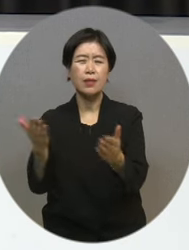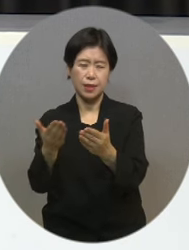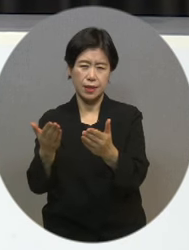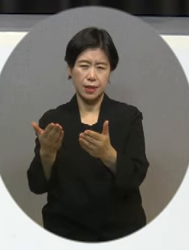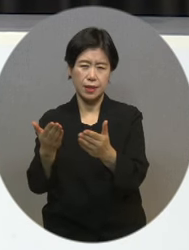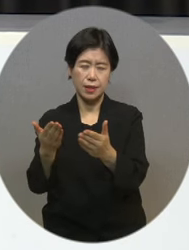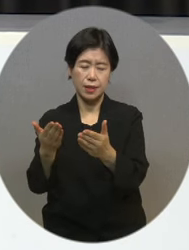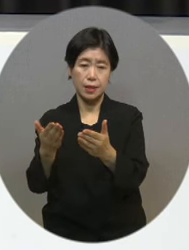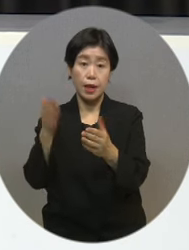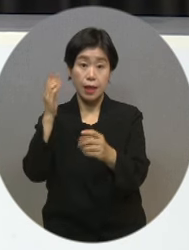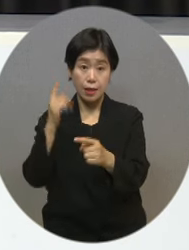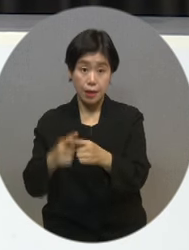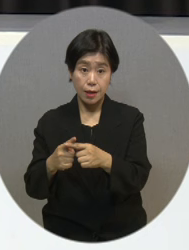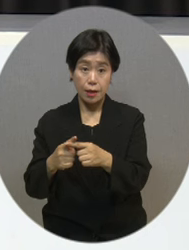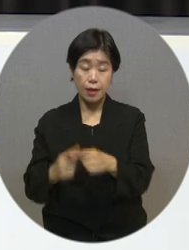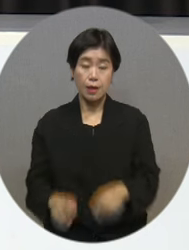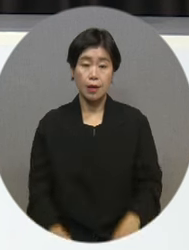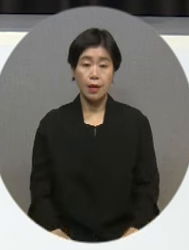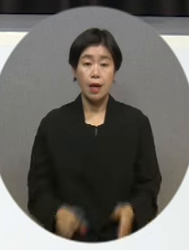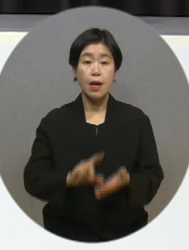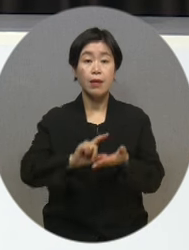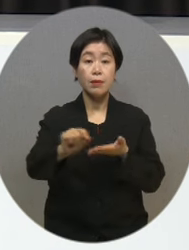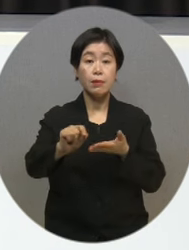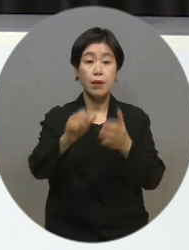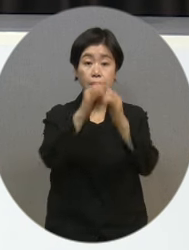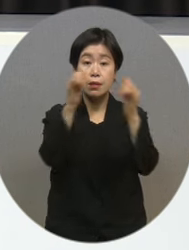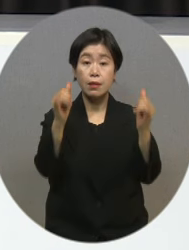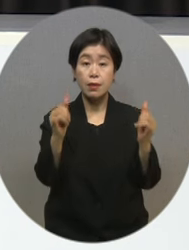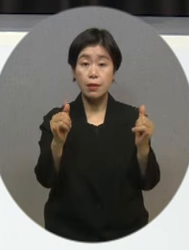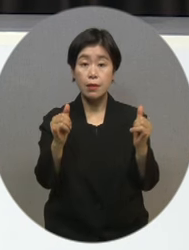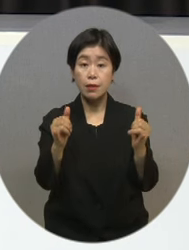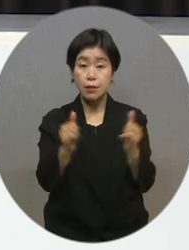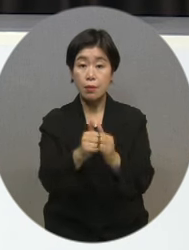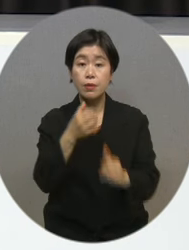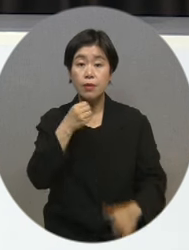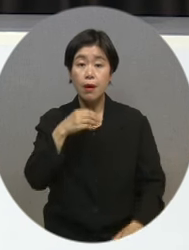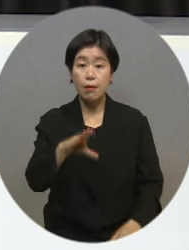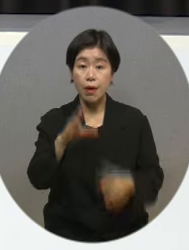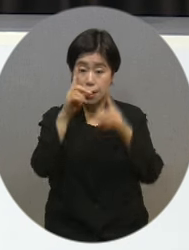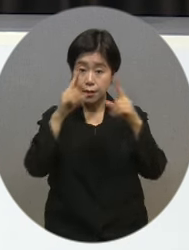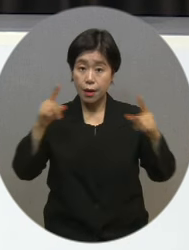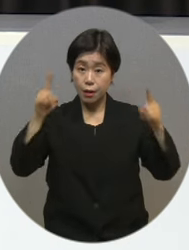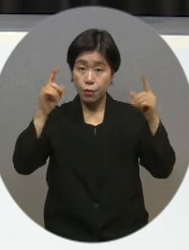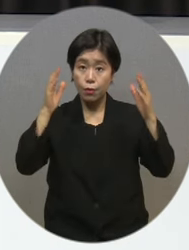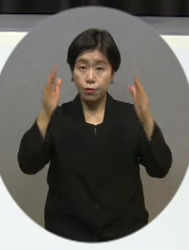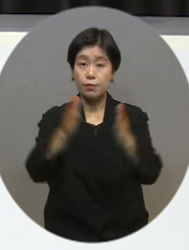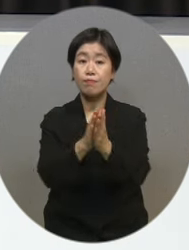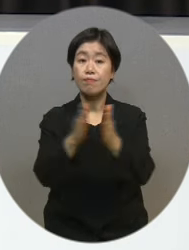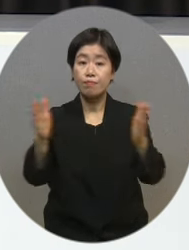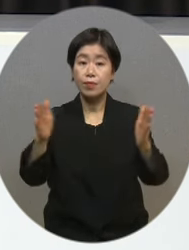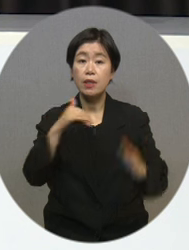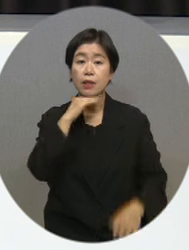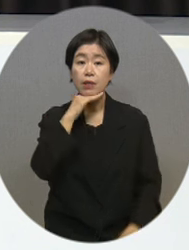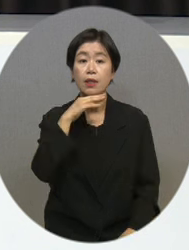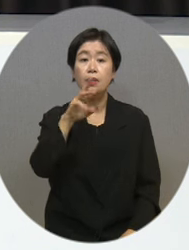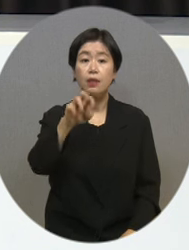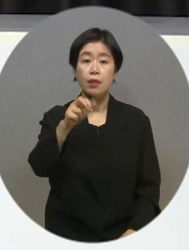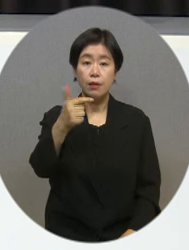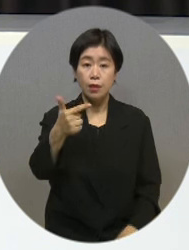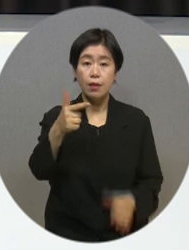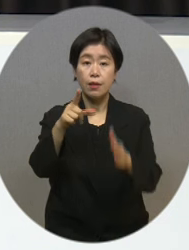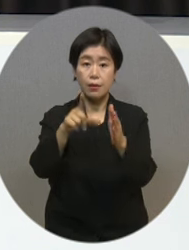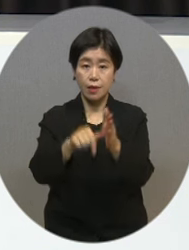하다가 지방대학교에 사회복지학과가 생기기 시작한 거예요. 그래서 36살 때 제가 사회복지학과 편입을